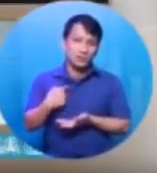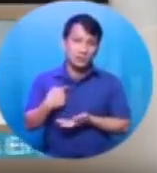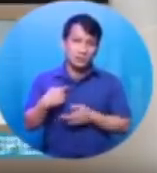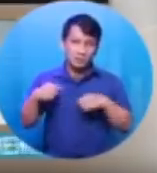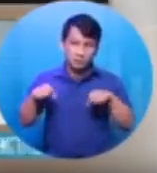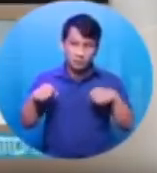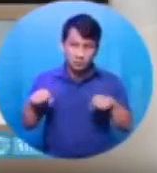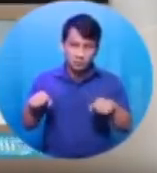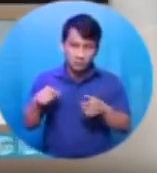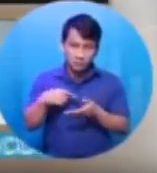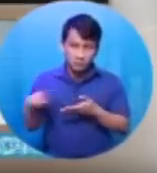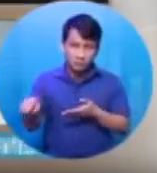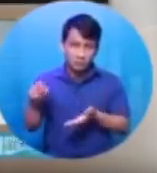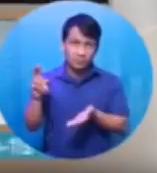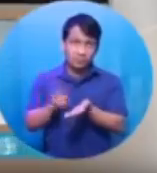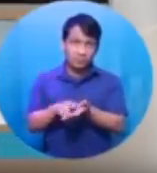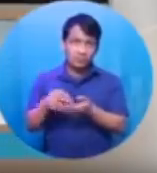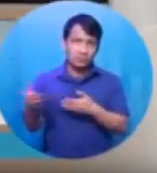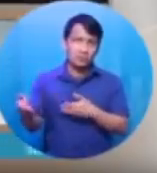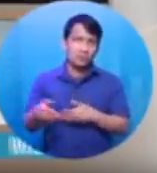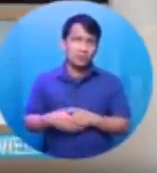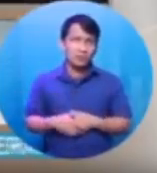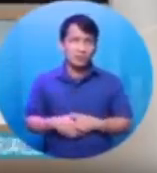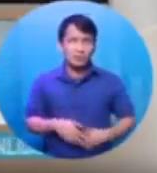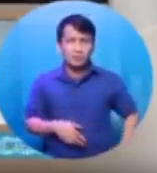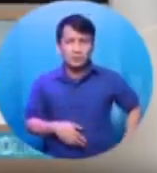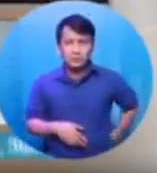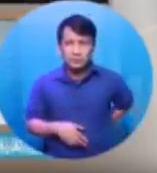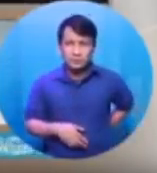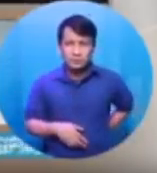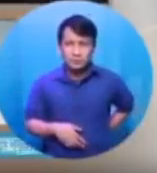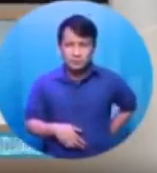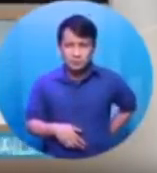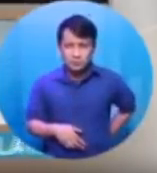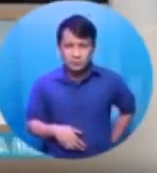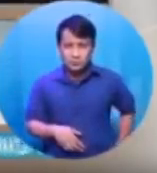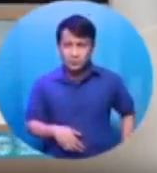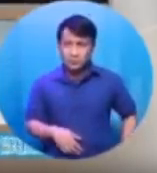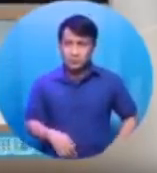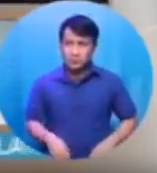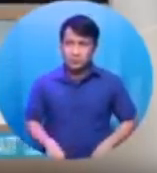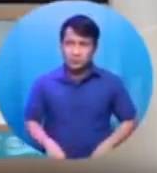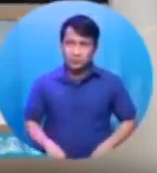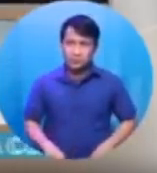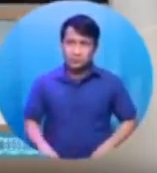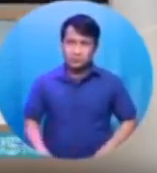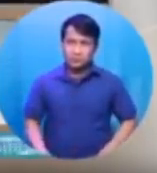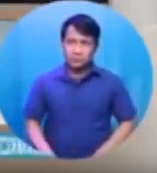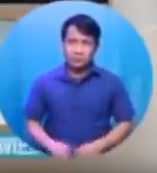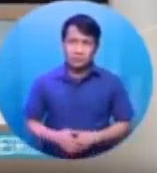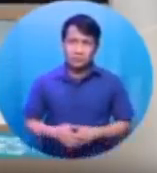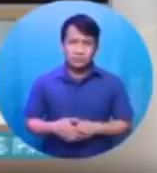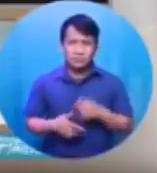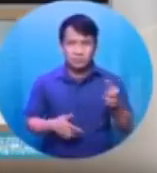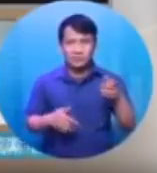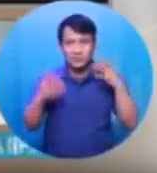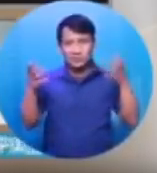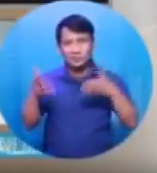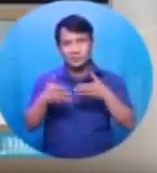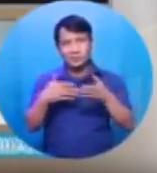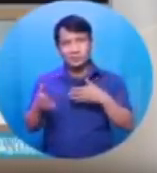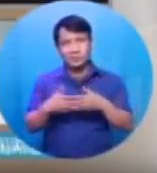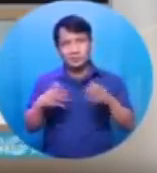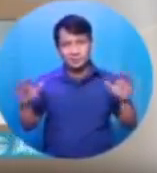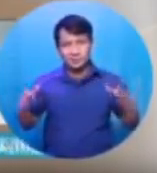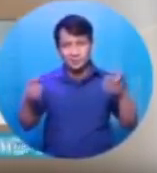rider na yun. Tapos may pirmahan tayo sa barangay Marco. Na yung rider na yun. Lintas ko yun. Yung suit ko, may papel ka. Ibibigay ko may pahamak ang papel. Ibibigay ko kayo.